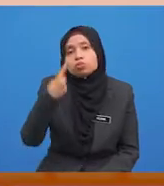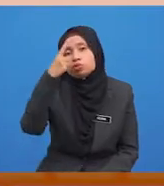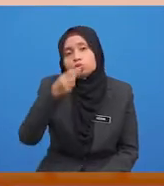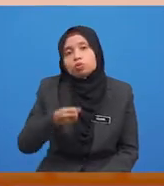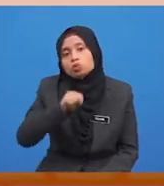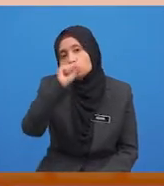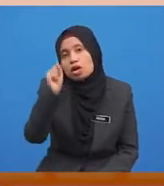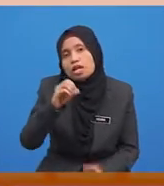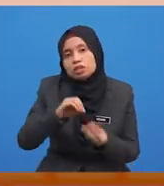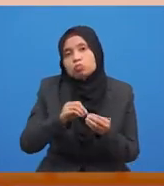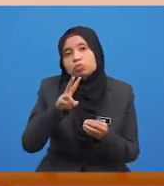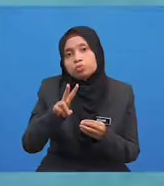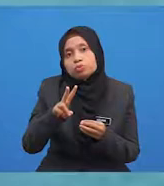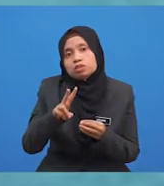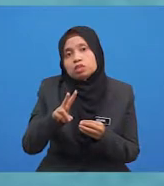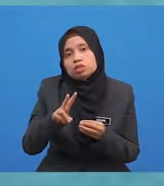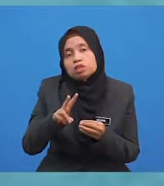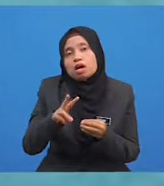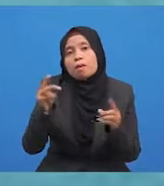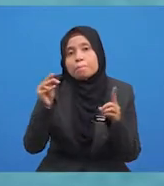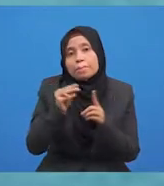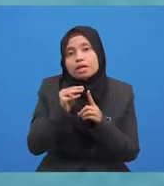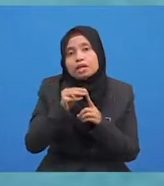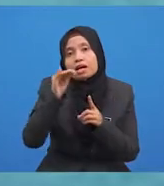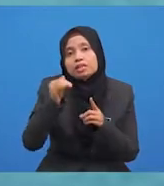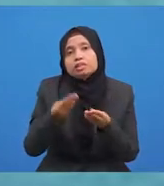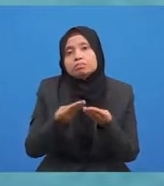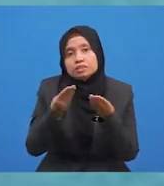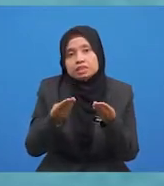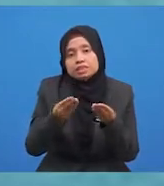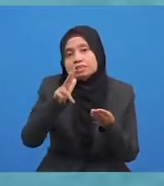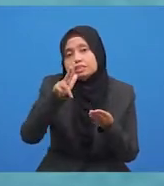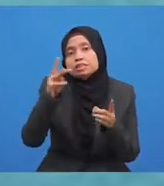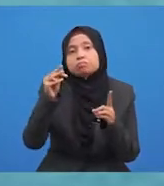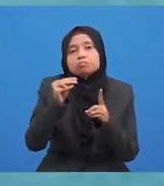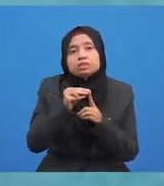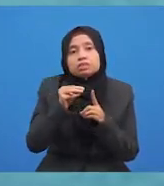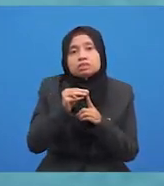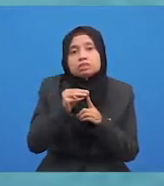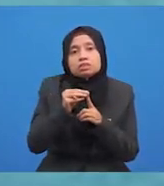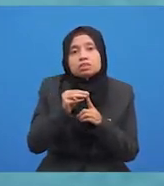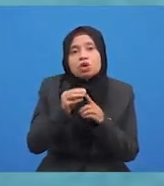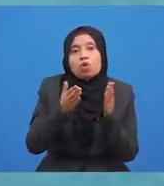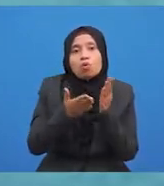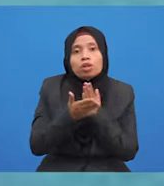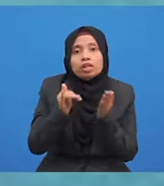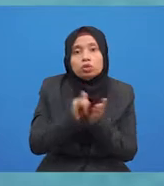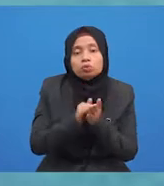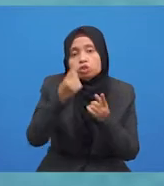Bagi soalan kedua pula, markah yang diperuntukkan adalah 3 markah. Oleh